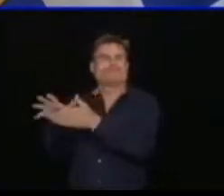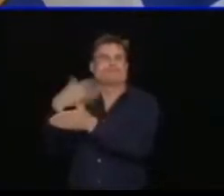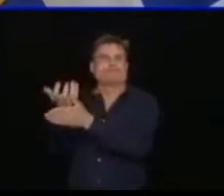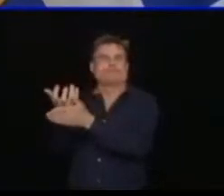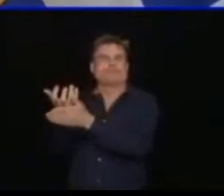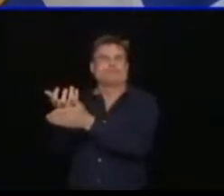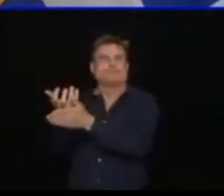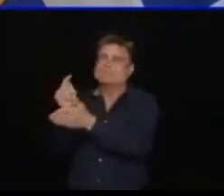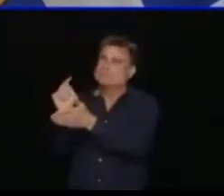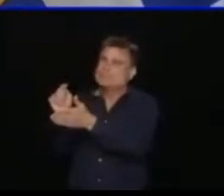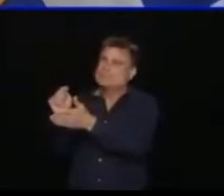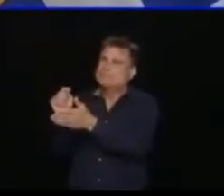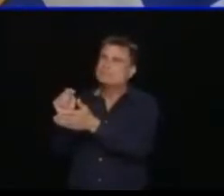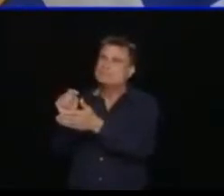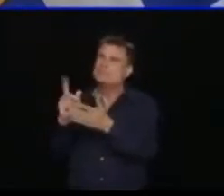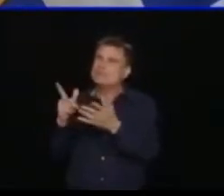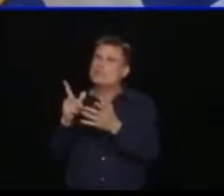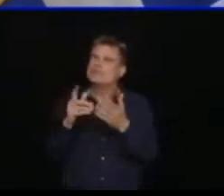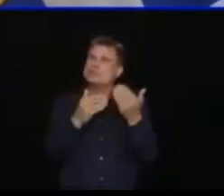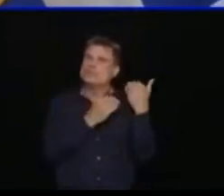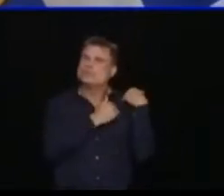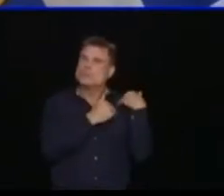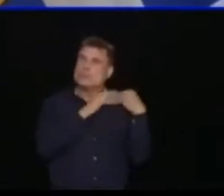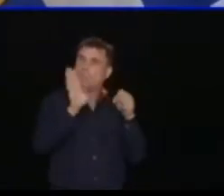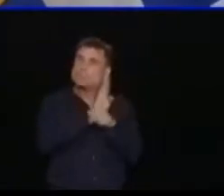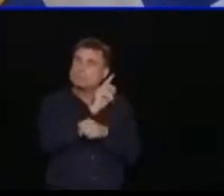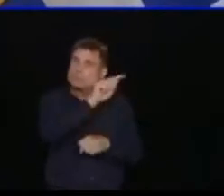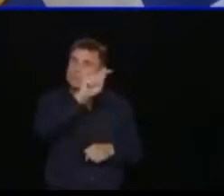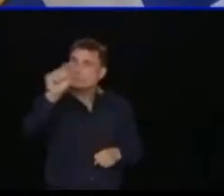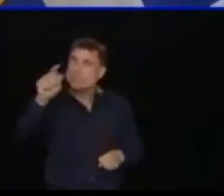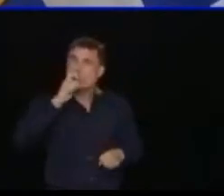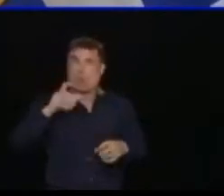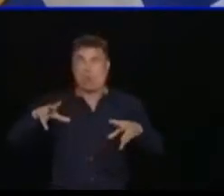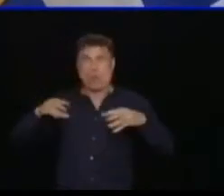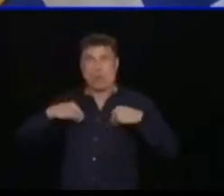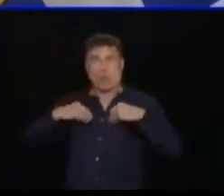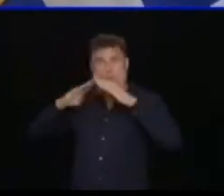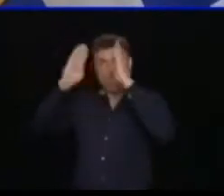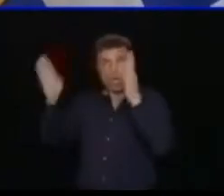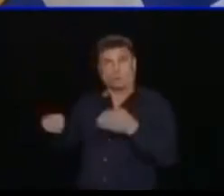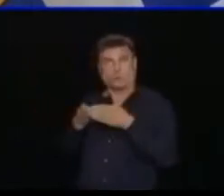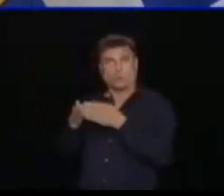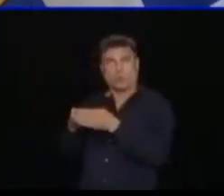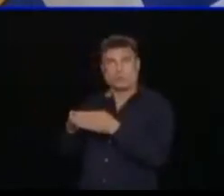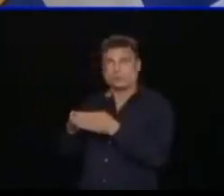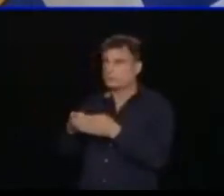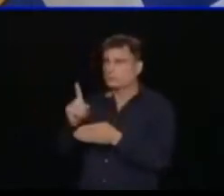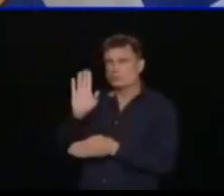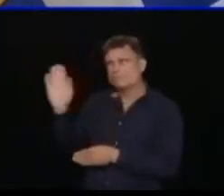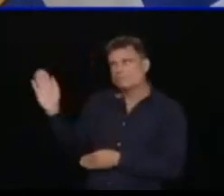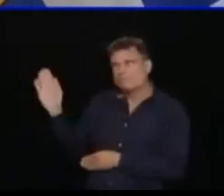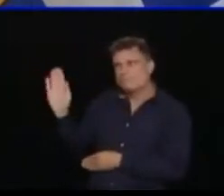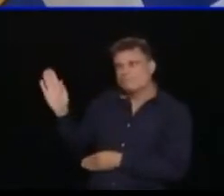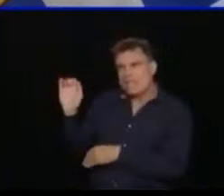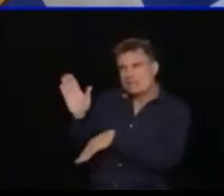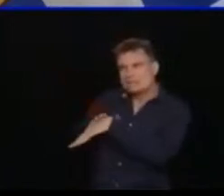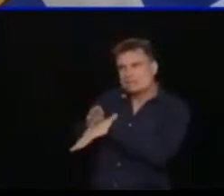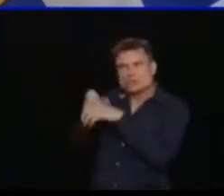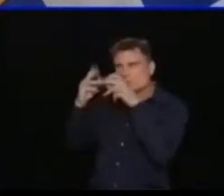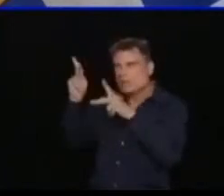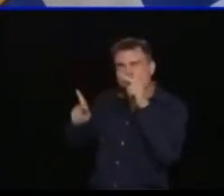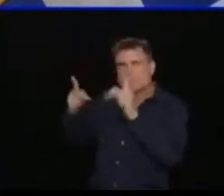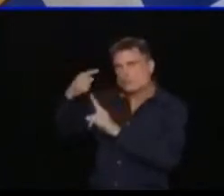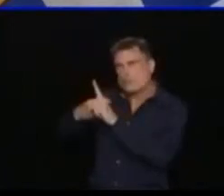这个少开放这些party数目然后更加多的限制措施，这个是我